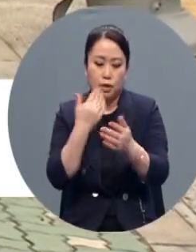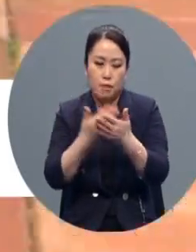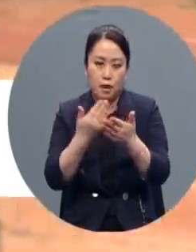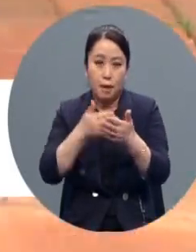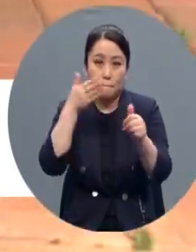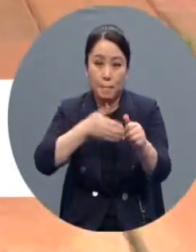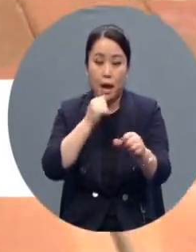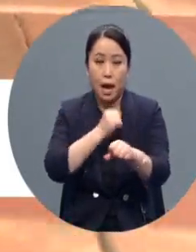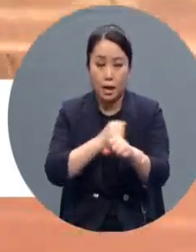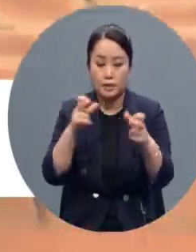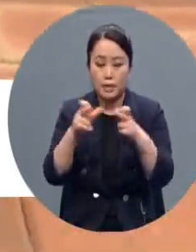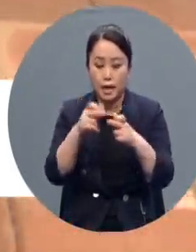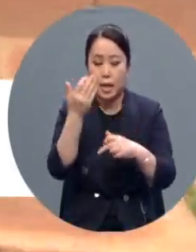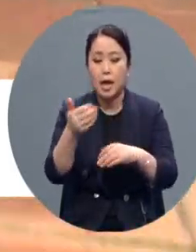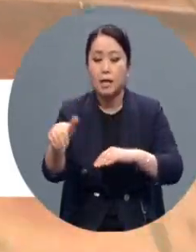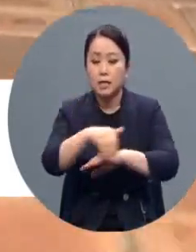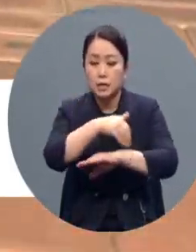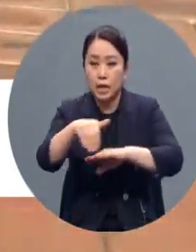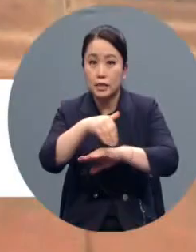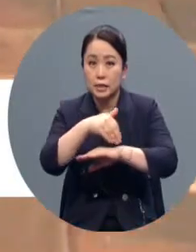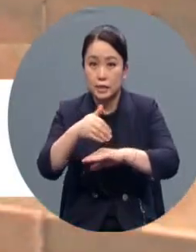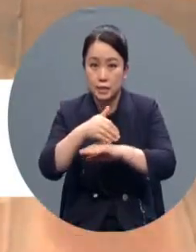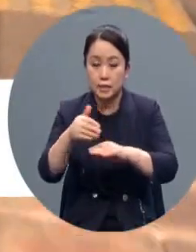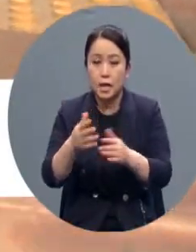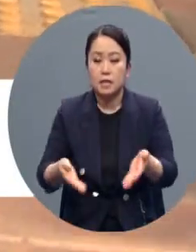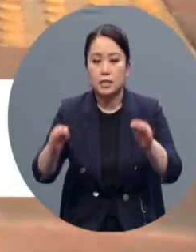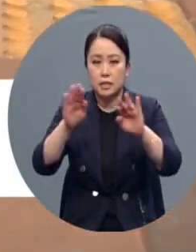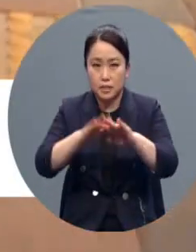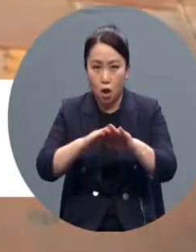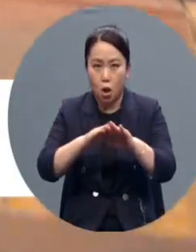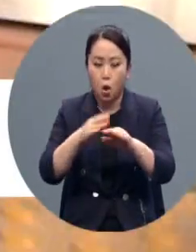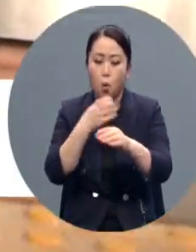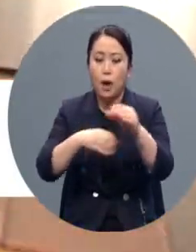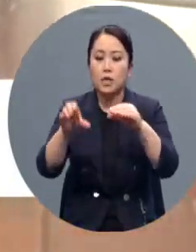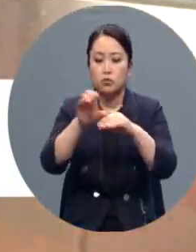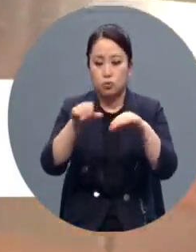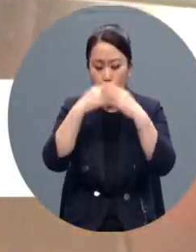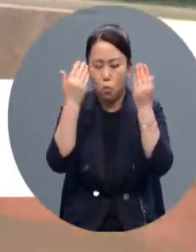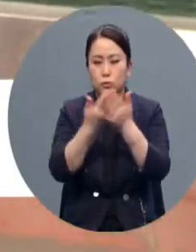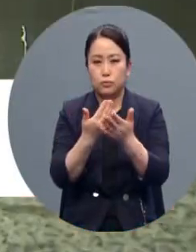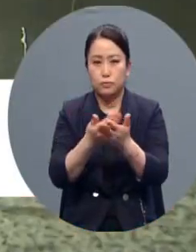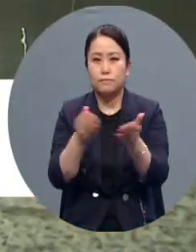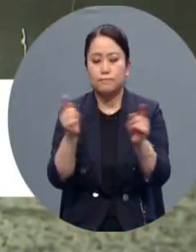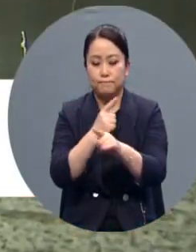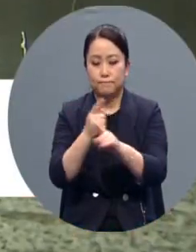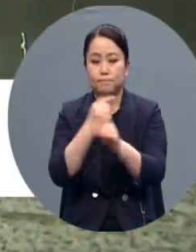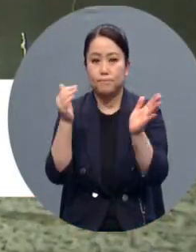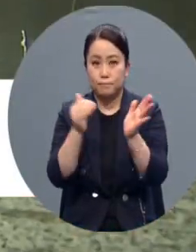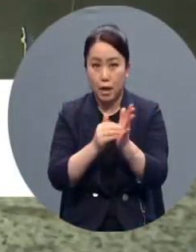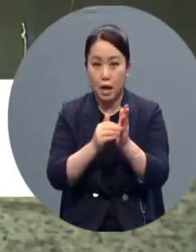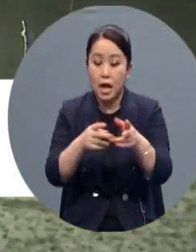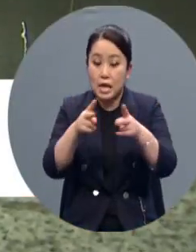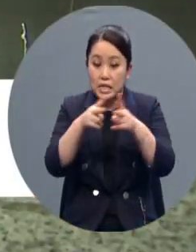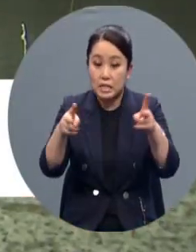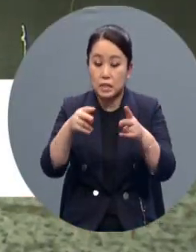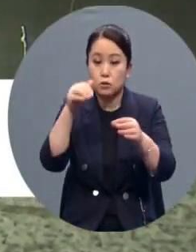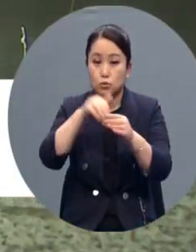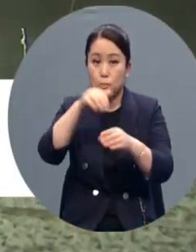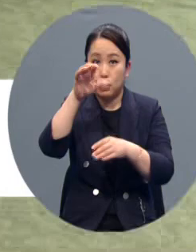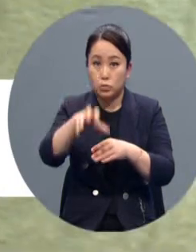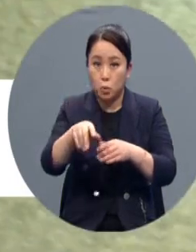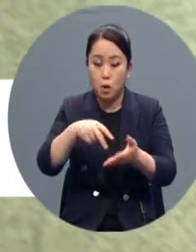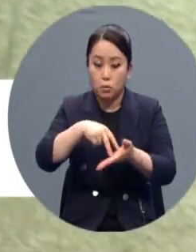편의시설 확충 등 이름 세계 투표소에 대한 개선 사항을 모두 보완 했습니다 2층 이상인 투표소에